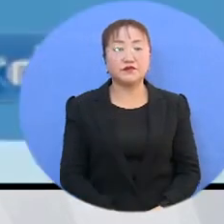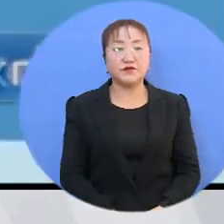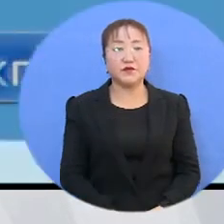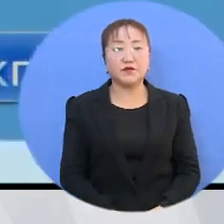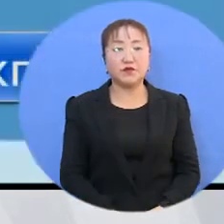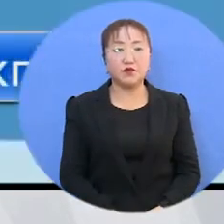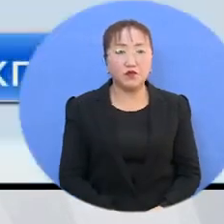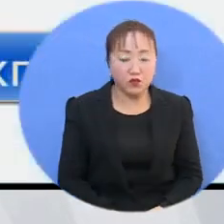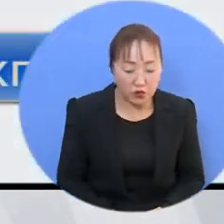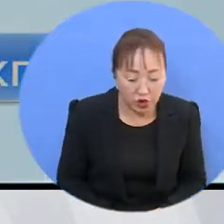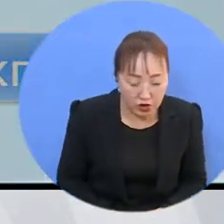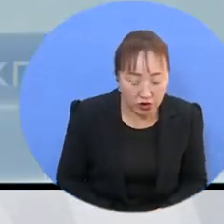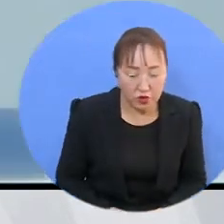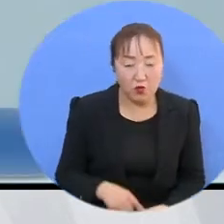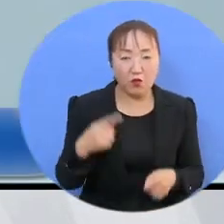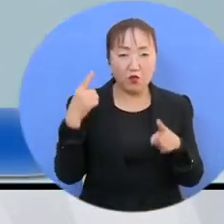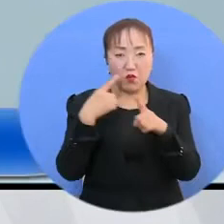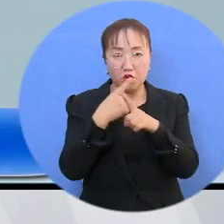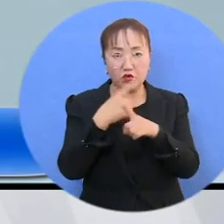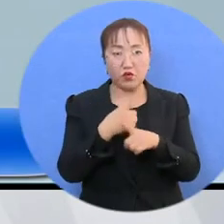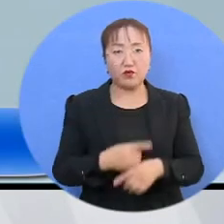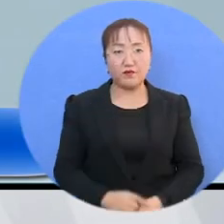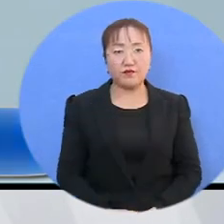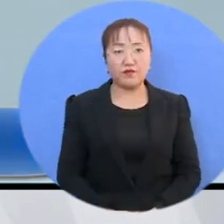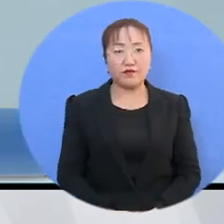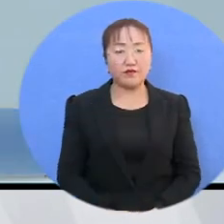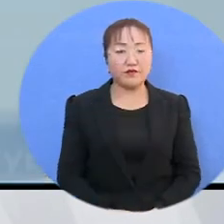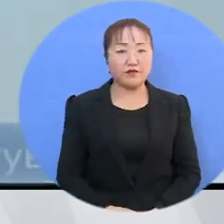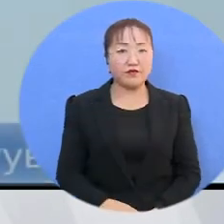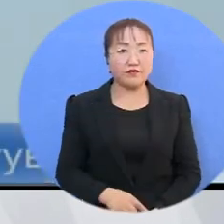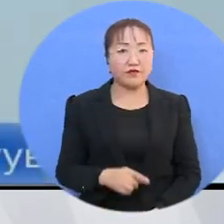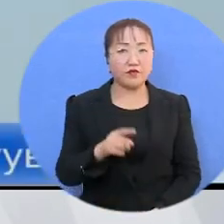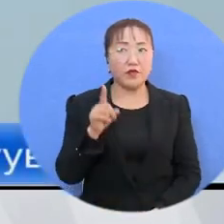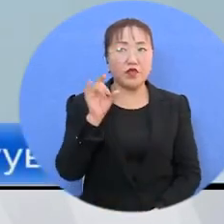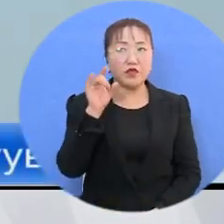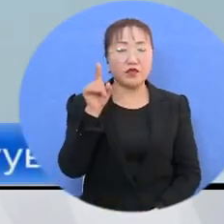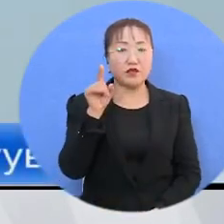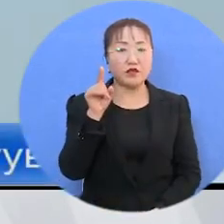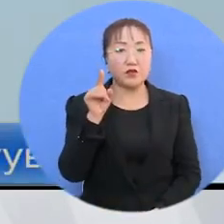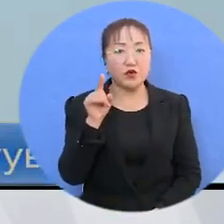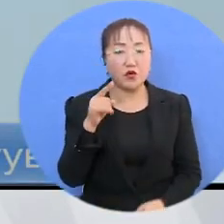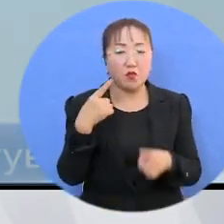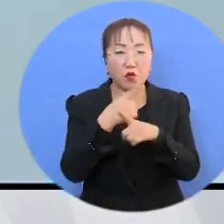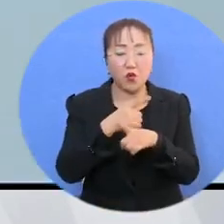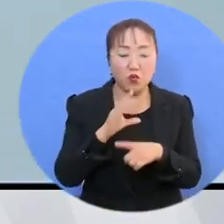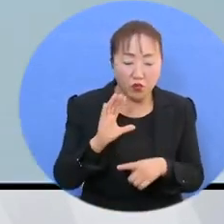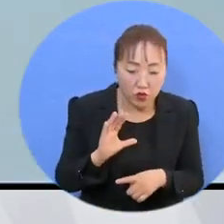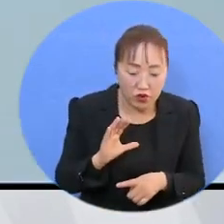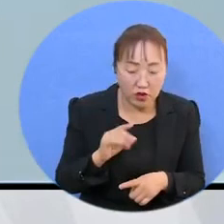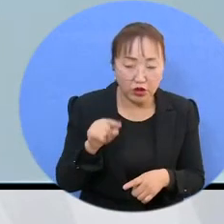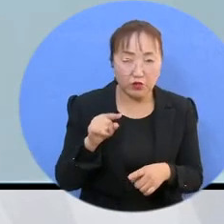буруу. За сурагч ирмэн бол урагшаагаа дэлгэцрөөгөө бүхийсэн байна. За тэгвэл бүгдээрээ зөв суултыг